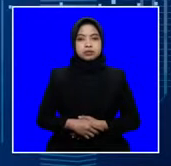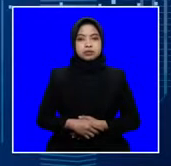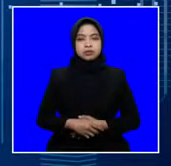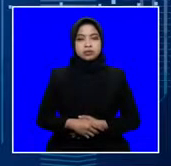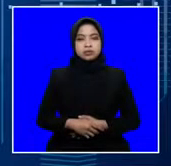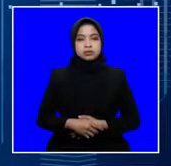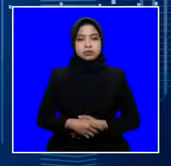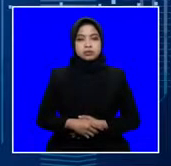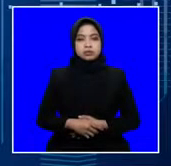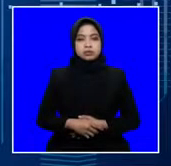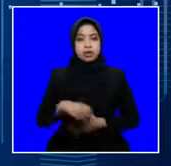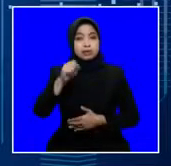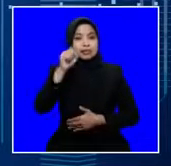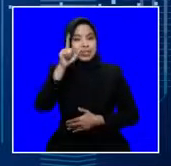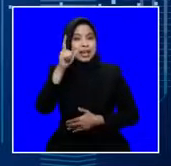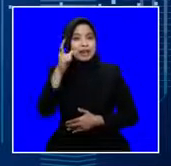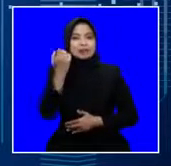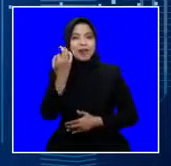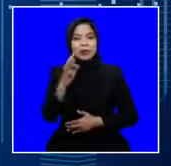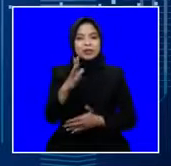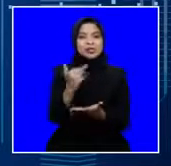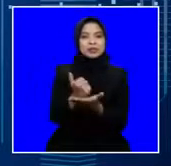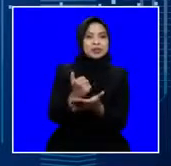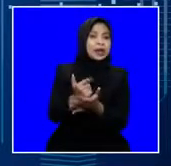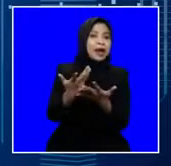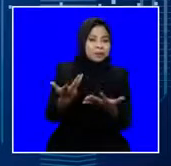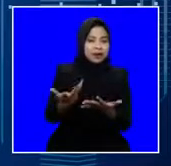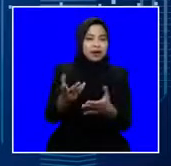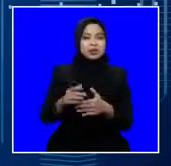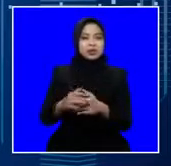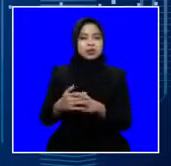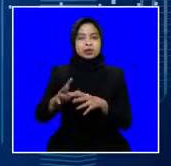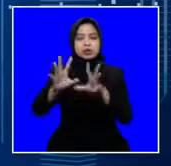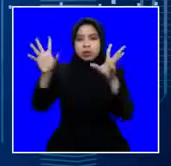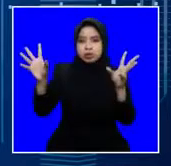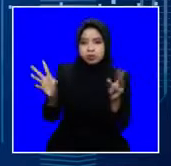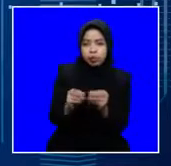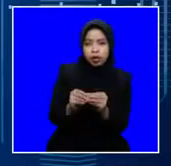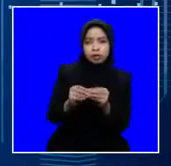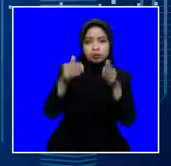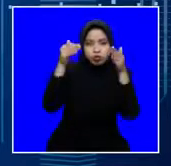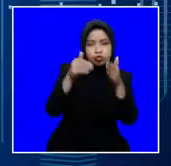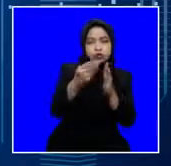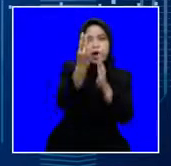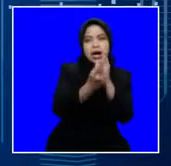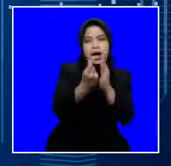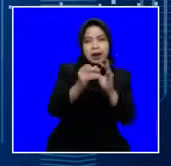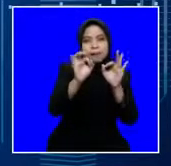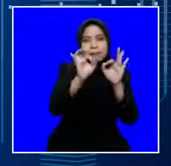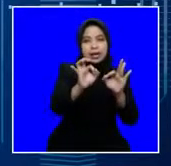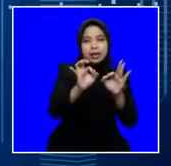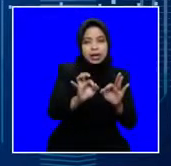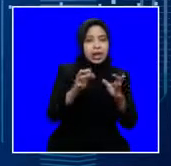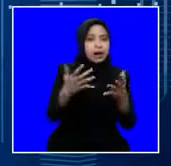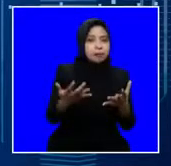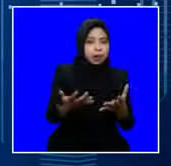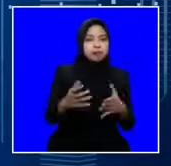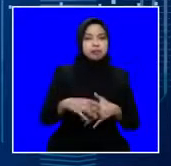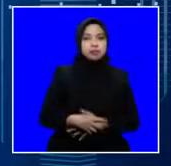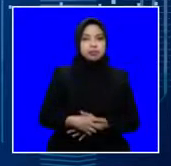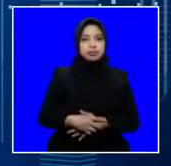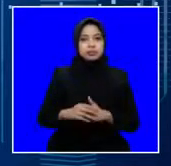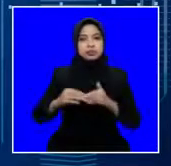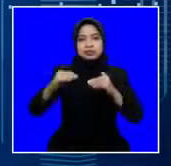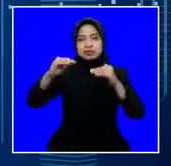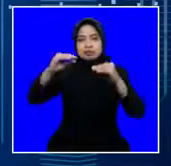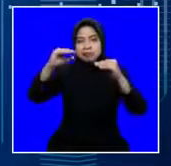bahwa sebenarnya kita sangat menyadari bahwa dari sisi total pengeluaran pendidikan, ya, bahwa kita masih di